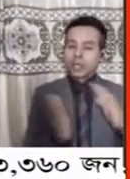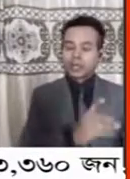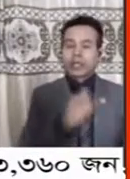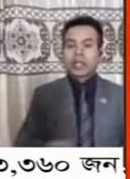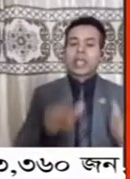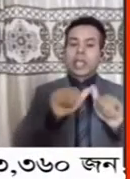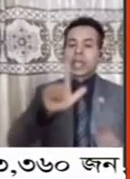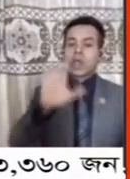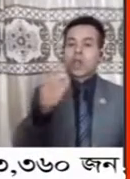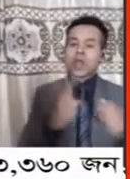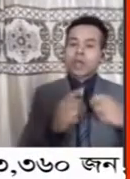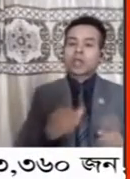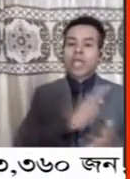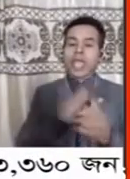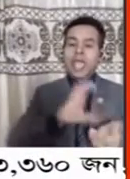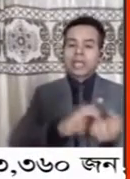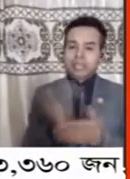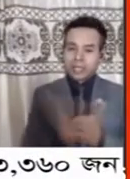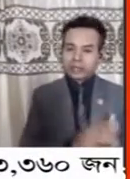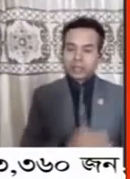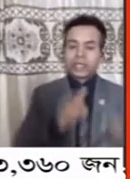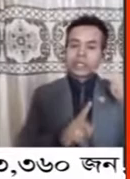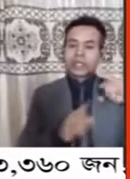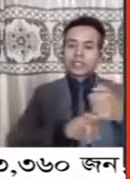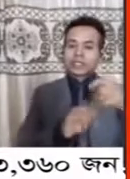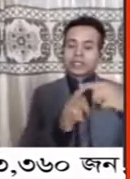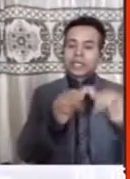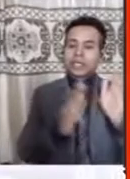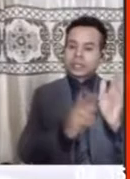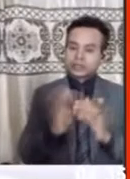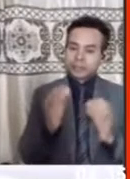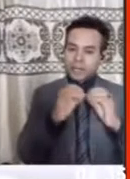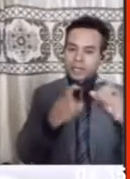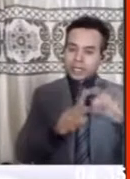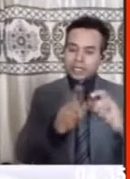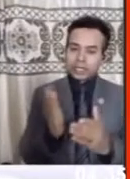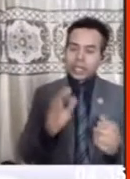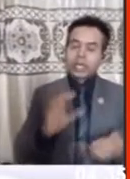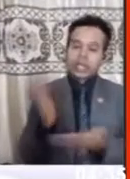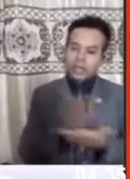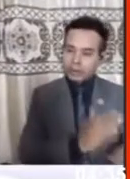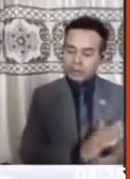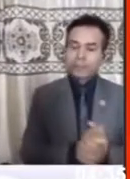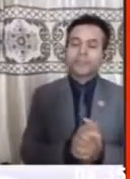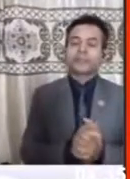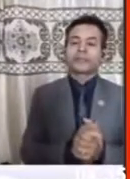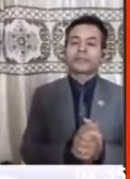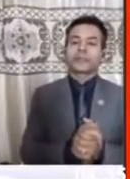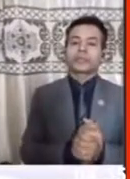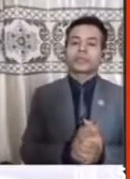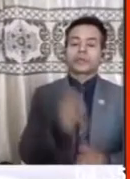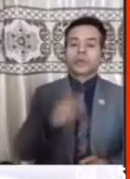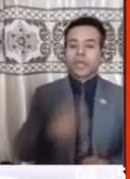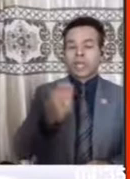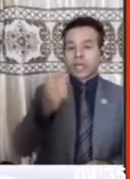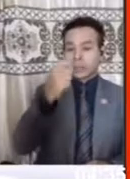বাংলাদেশে করোনা ভাইরাসে গত 24 ঘন্টায় আরো 41 জনের মৃত্যু হয়েছে। এ সময় আক্রান্ত হয়েছেন 3,360 জন। এ নিয়ে দেশে মোট আক্রান্তের সংখ্যা